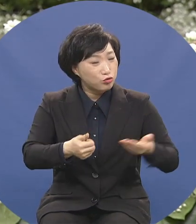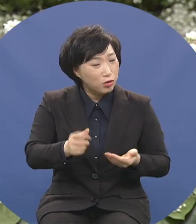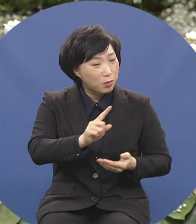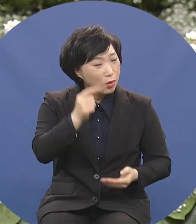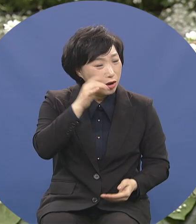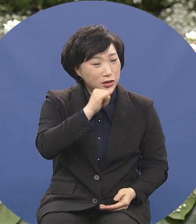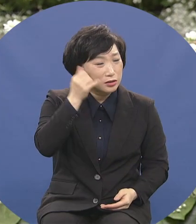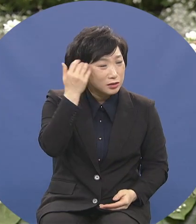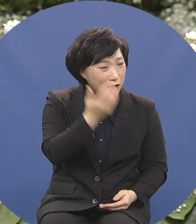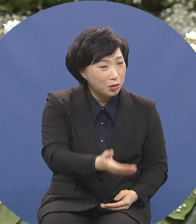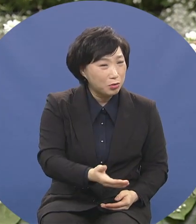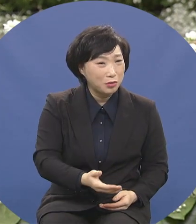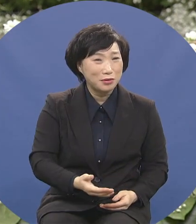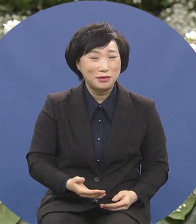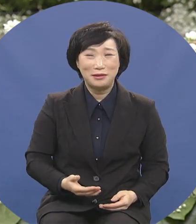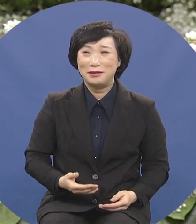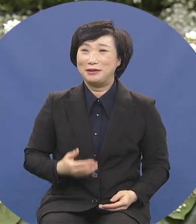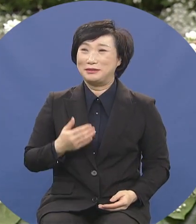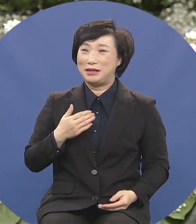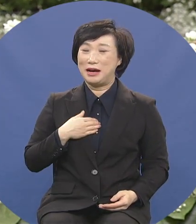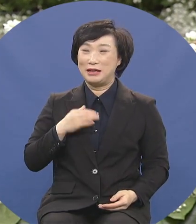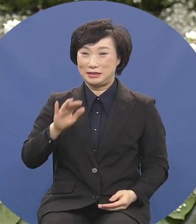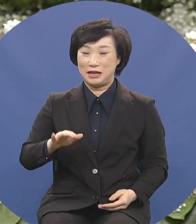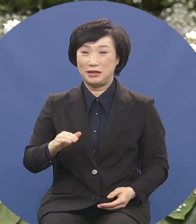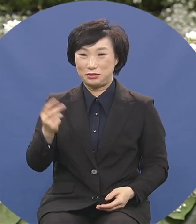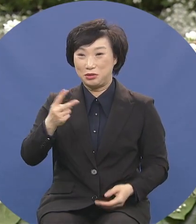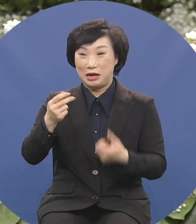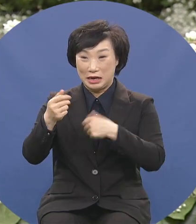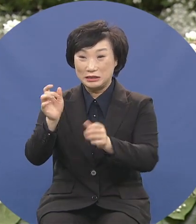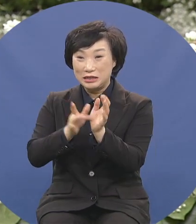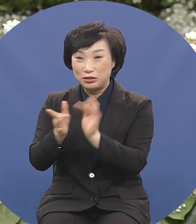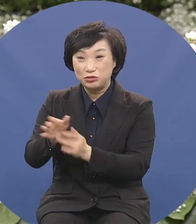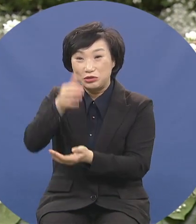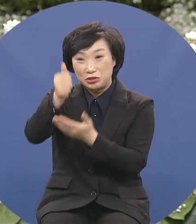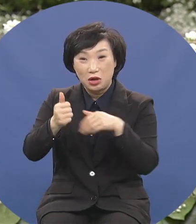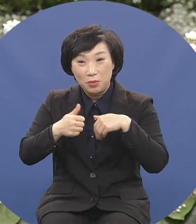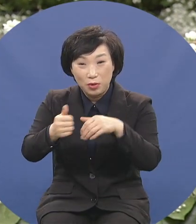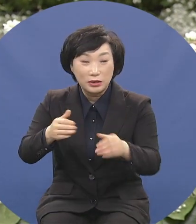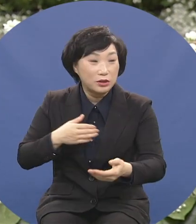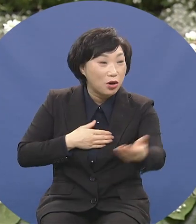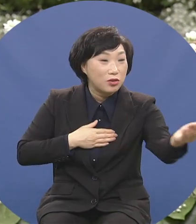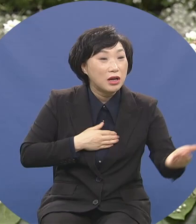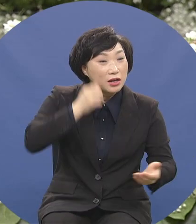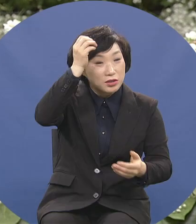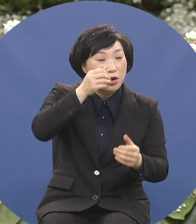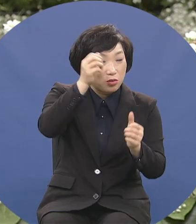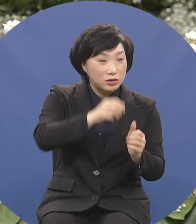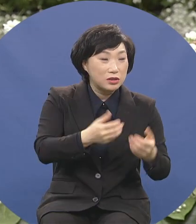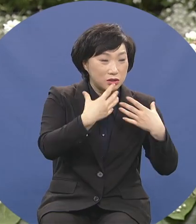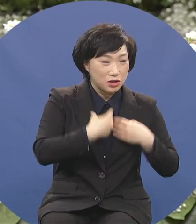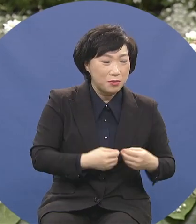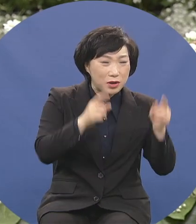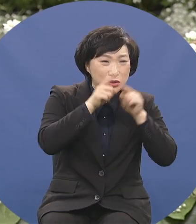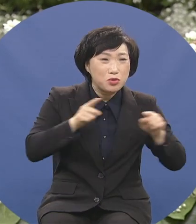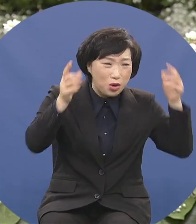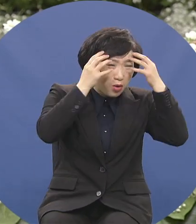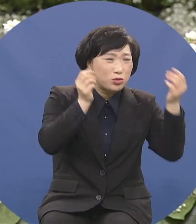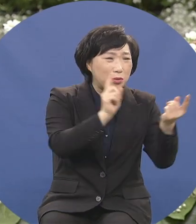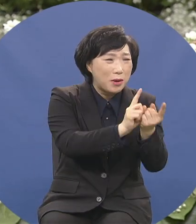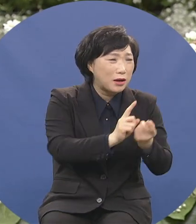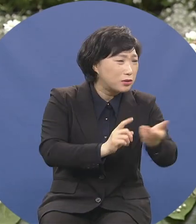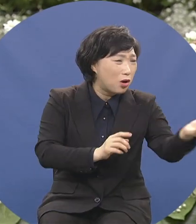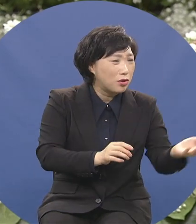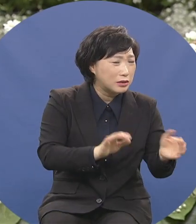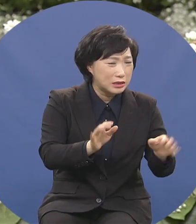주느냐? 그리고 아들 예수 그리스도를 보내서 내 영혼이 절망적인 지옥에서 고통당할 너를